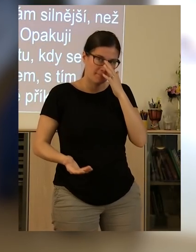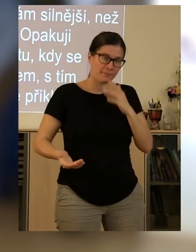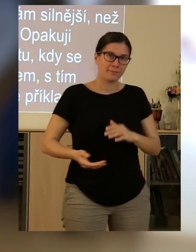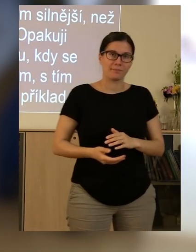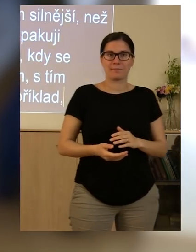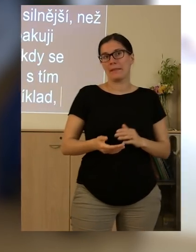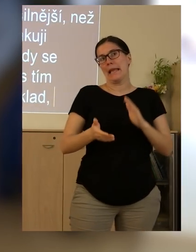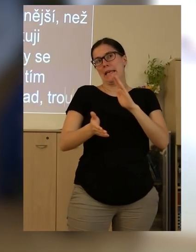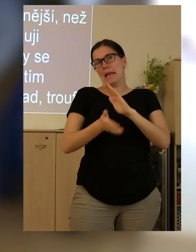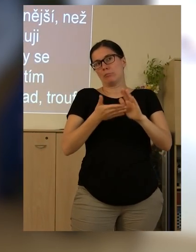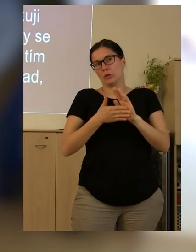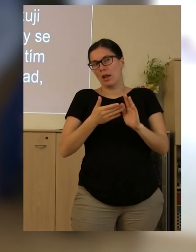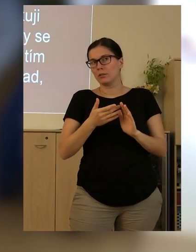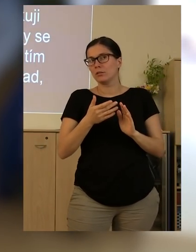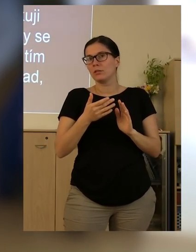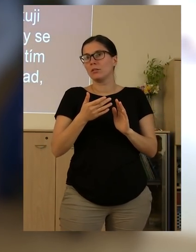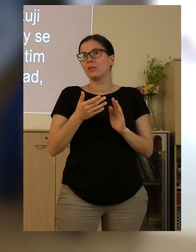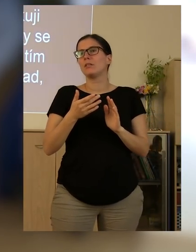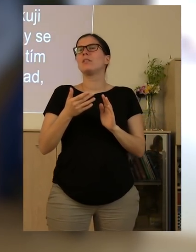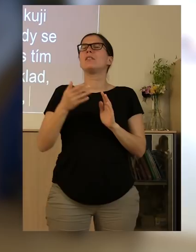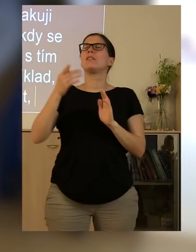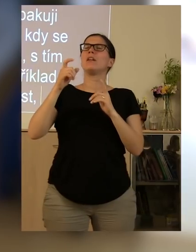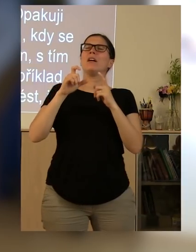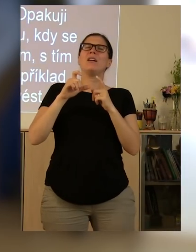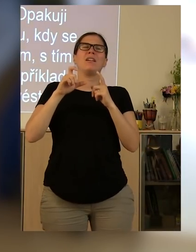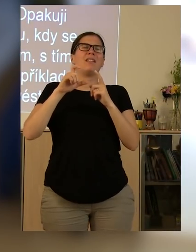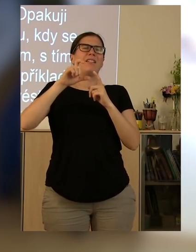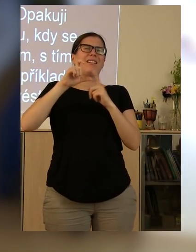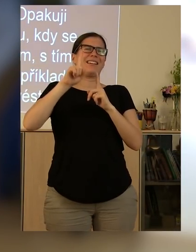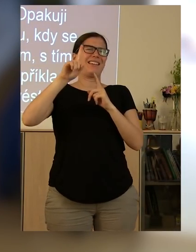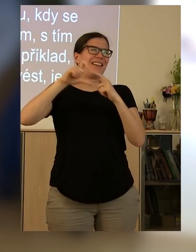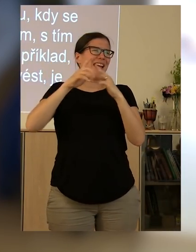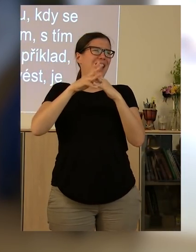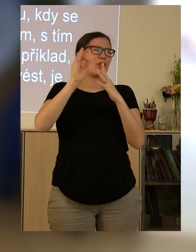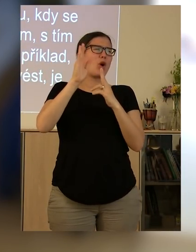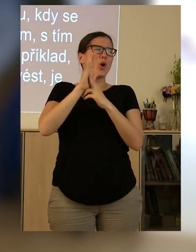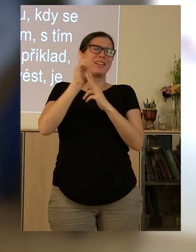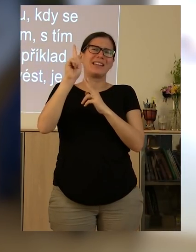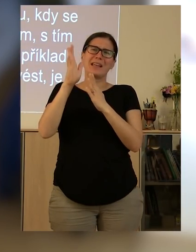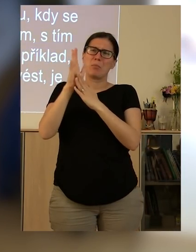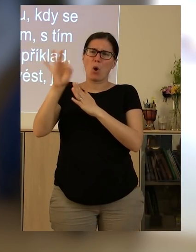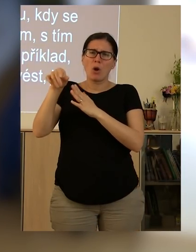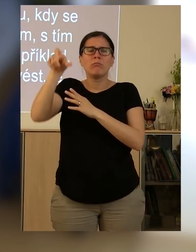troufnu si ho tady uvést, je Geronimo. Geronimo zažil docela zajímavé věci,